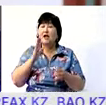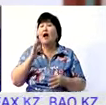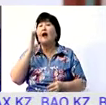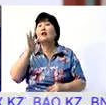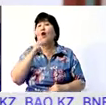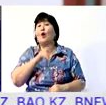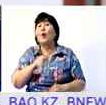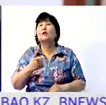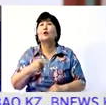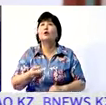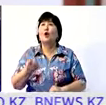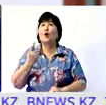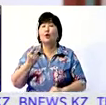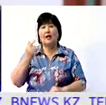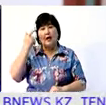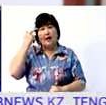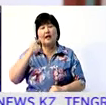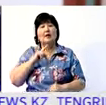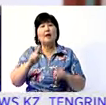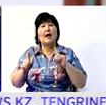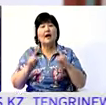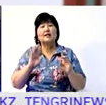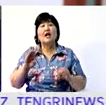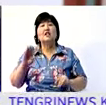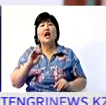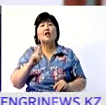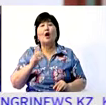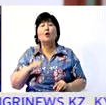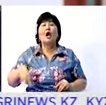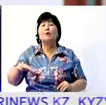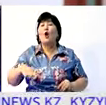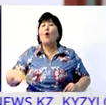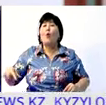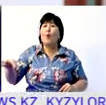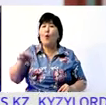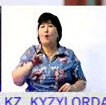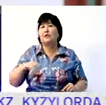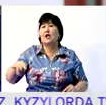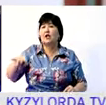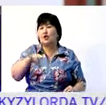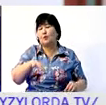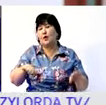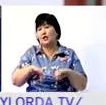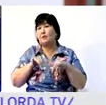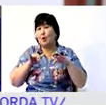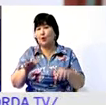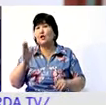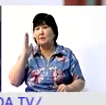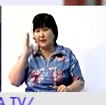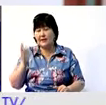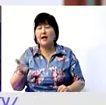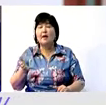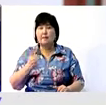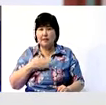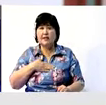уақытта да осындай үлкен ғылыми конференция тек Жаңғырғанның аумағында емес, облыс, республика деңгейінде өтіп жатса,